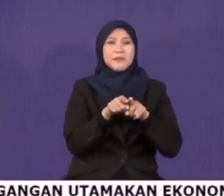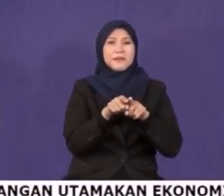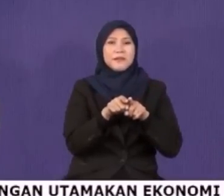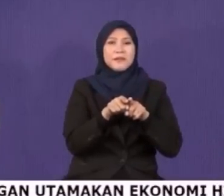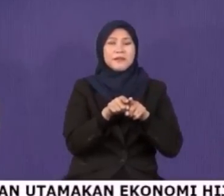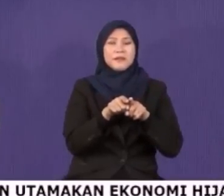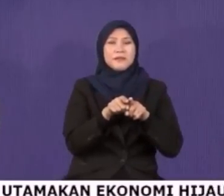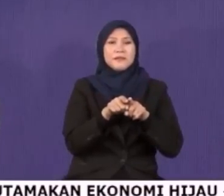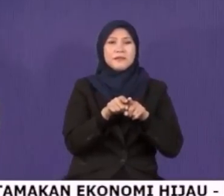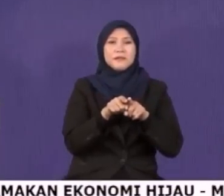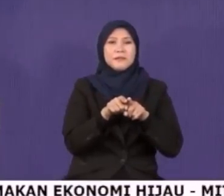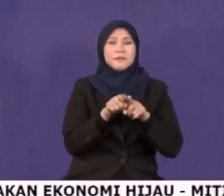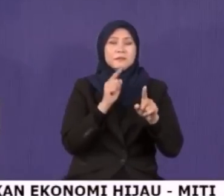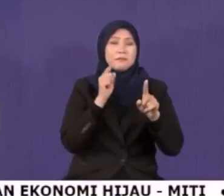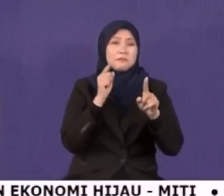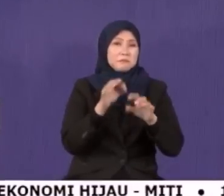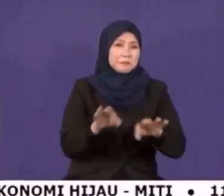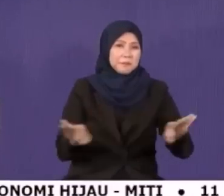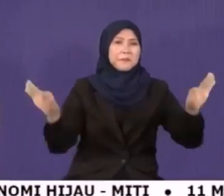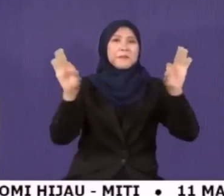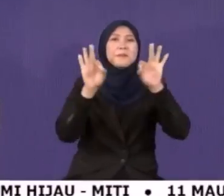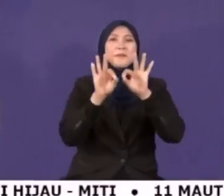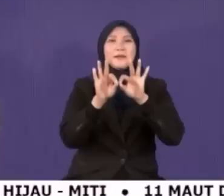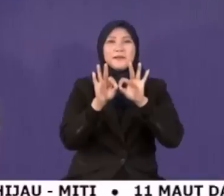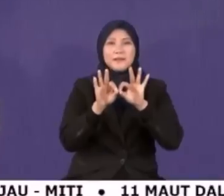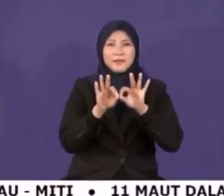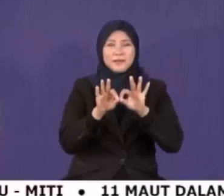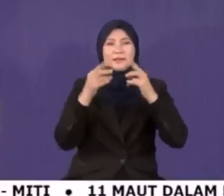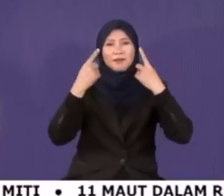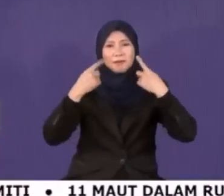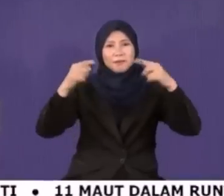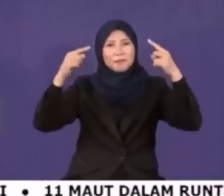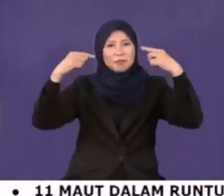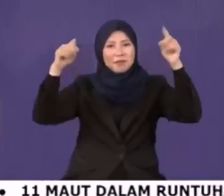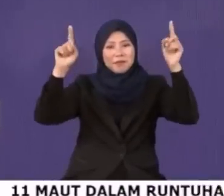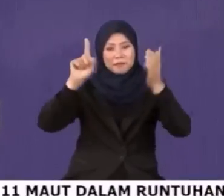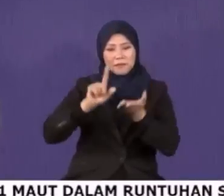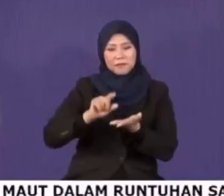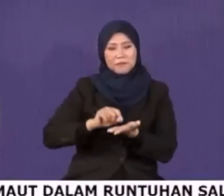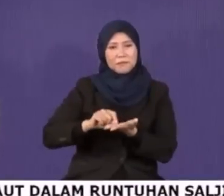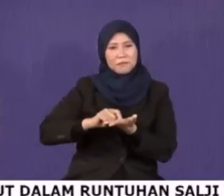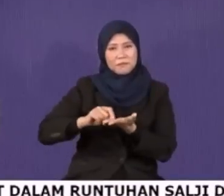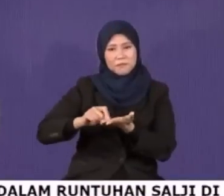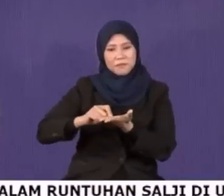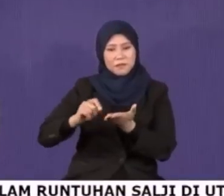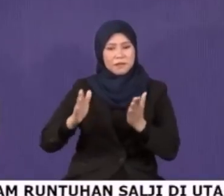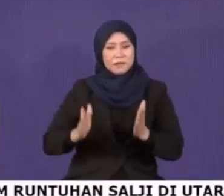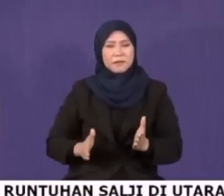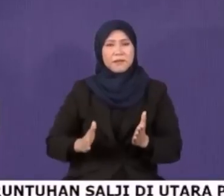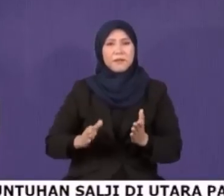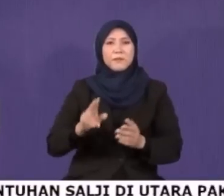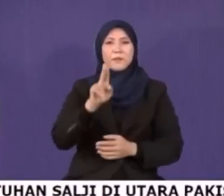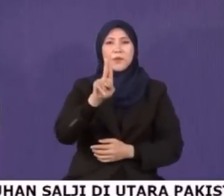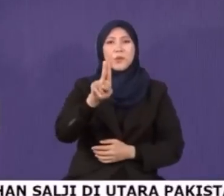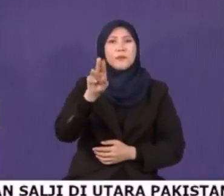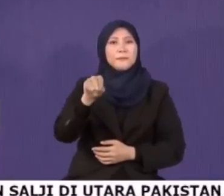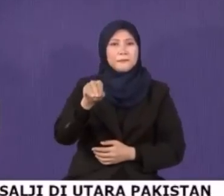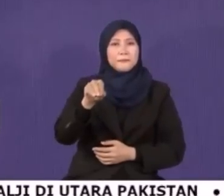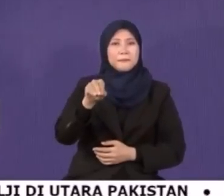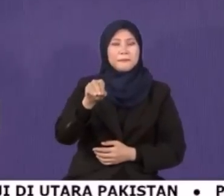pemain utama dalam menjayakan media pada ketika itu utusan Melayu